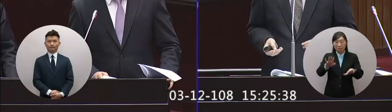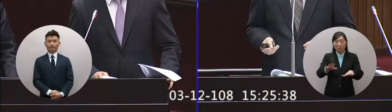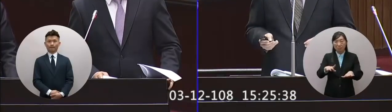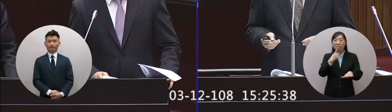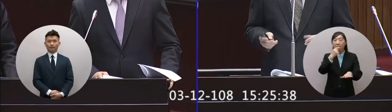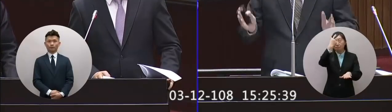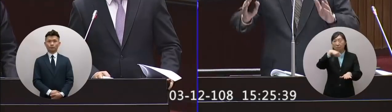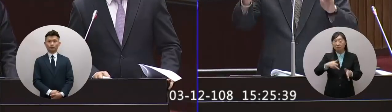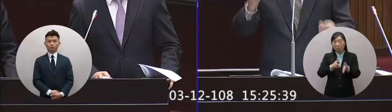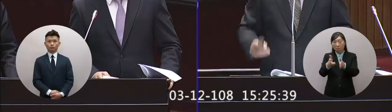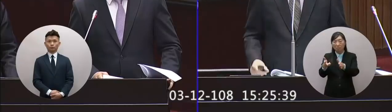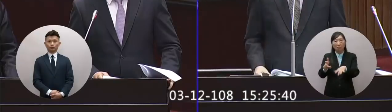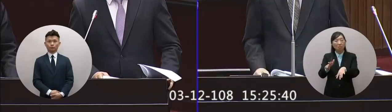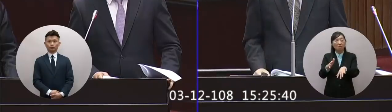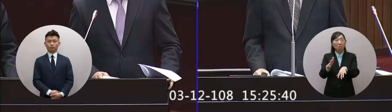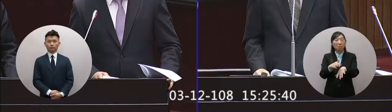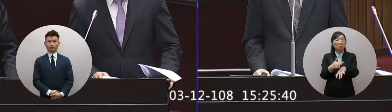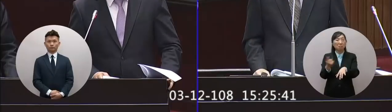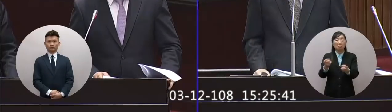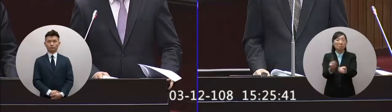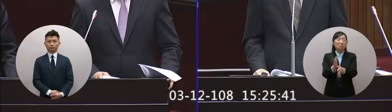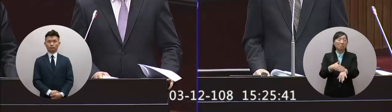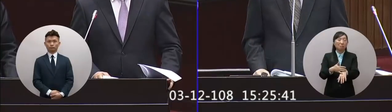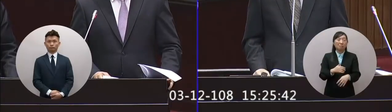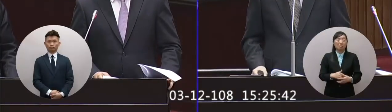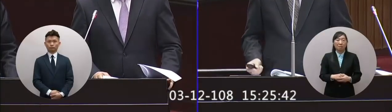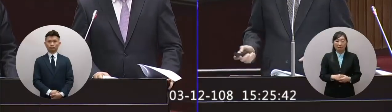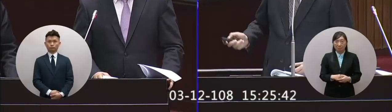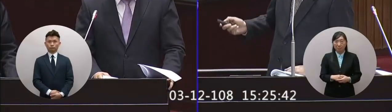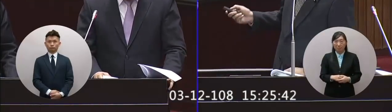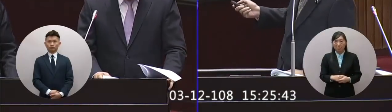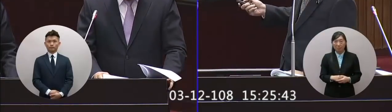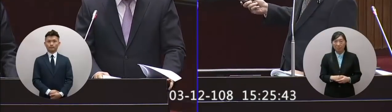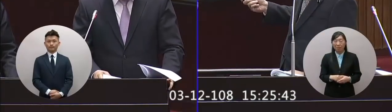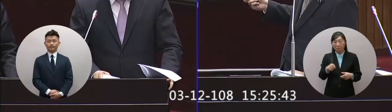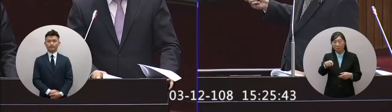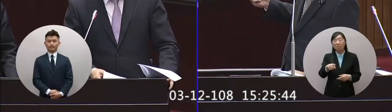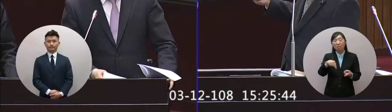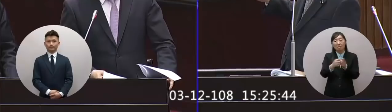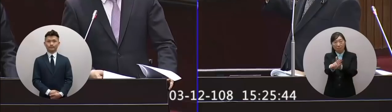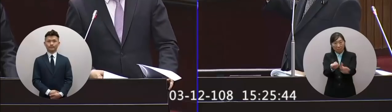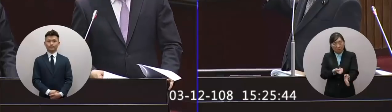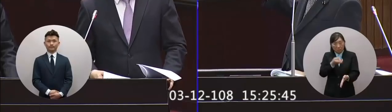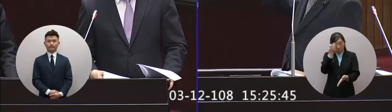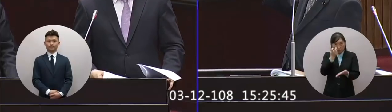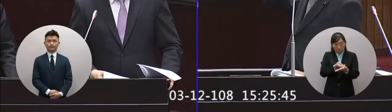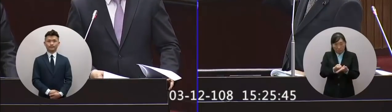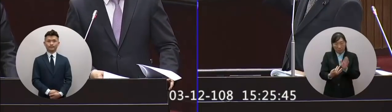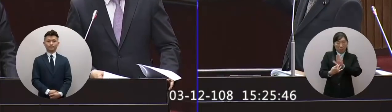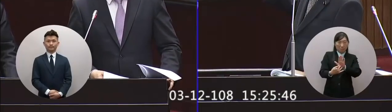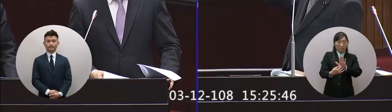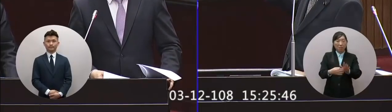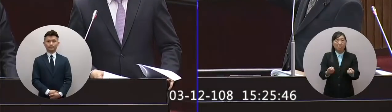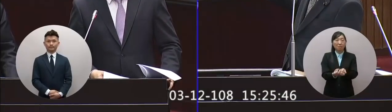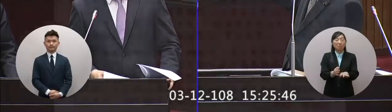普悠玛事件不会那么轻易的就发生。所以这个就是防范于未来。所以你看